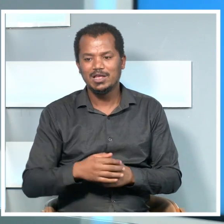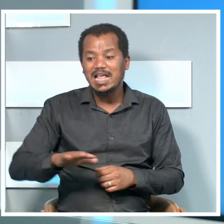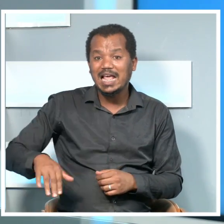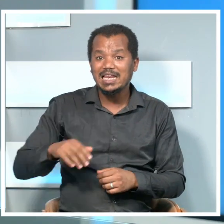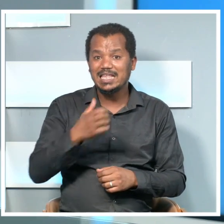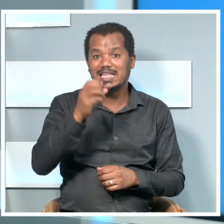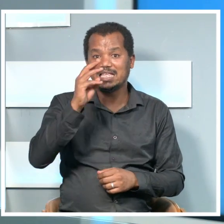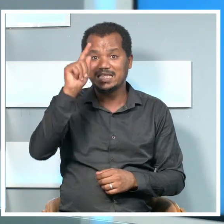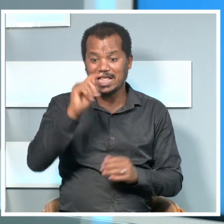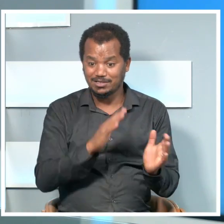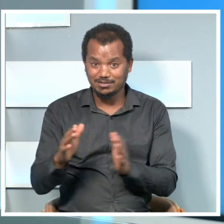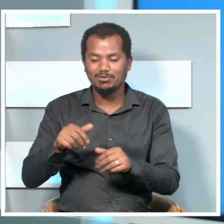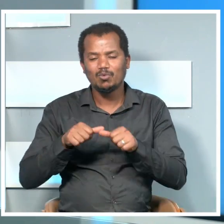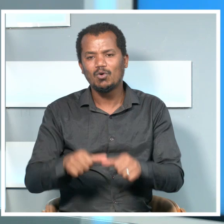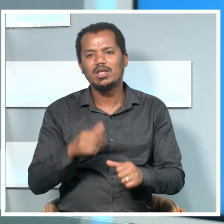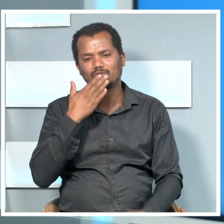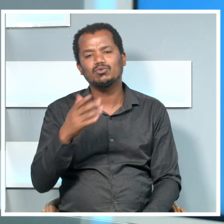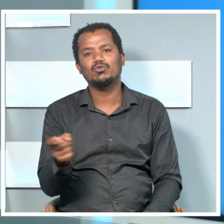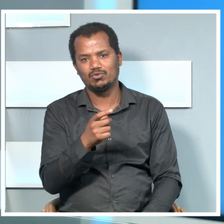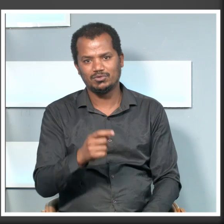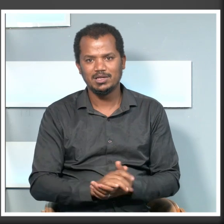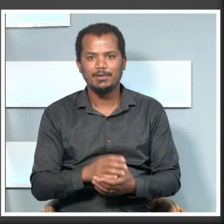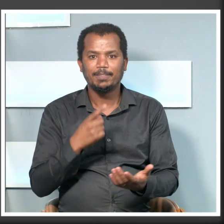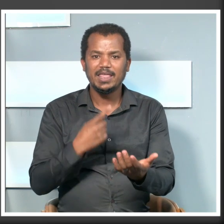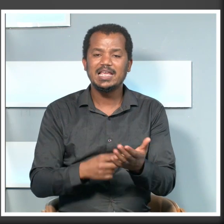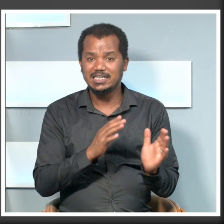ይሁንላችሁ። ከቀሪ የኢሳት ዝግጅት ጋር ቆይታችሁ ጥሩ ይሁን።